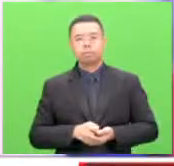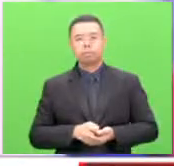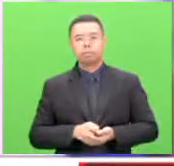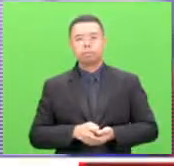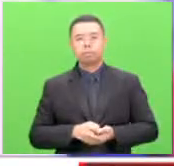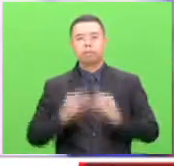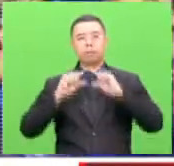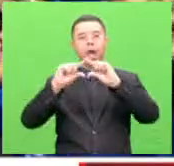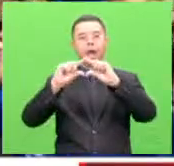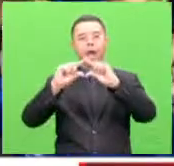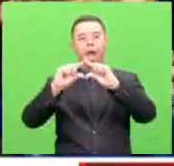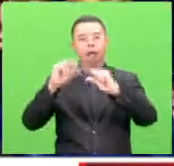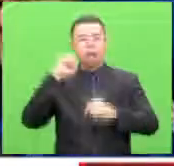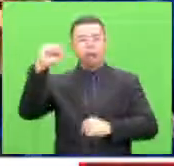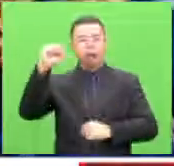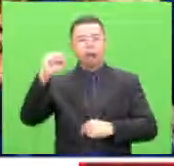Demokrat!